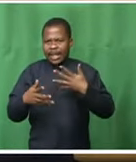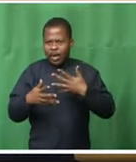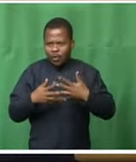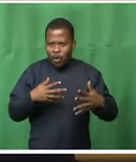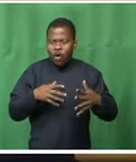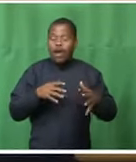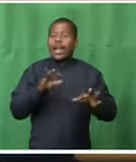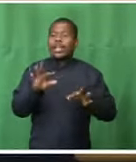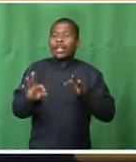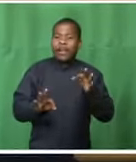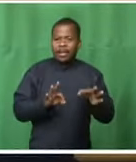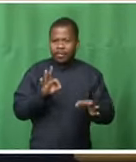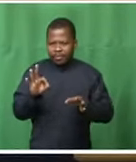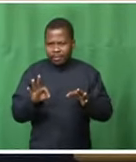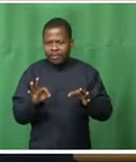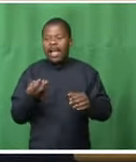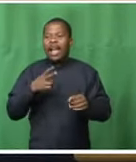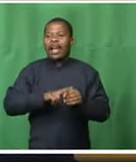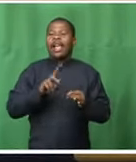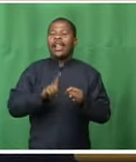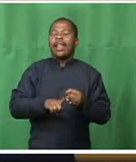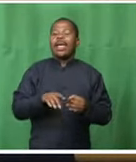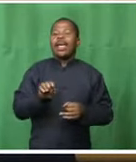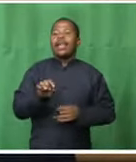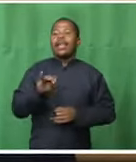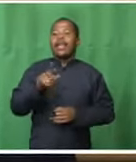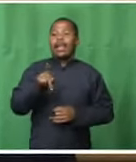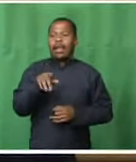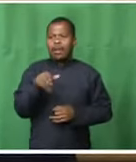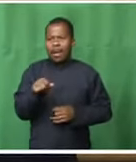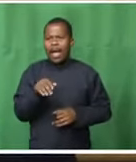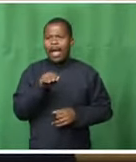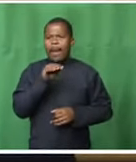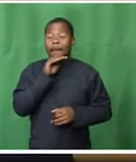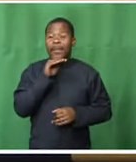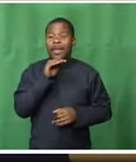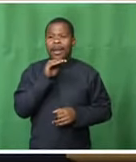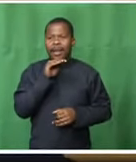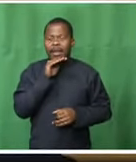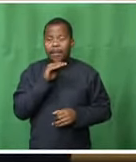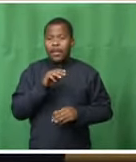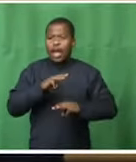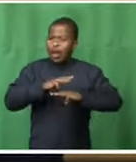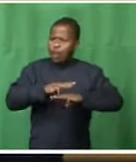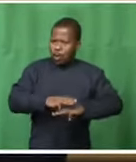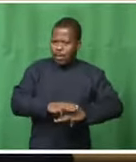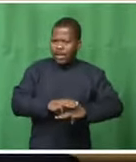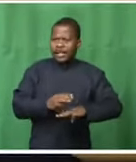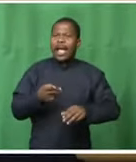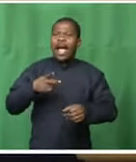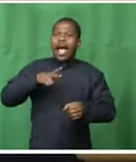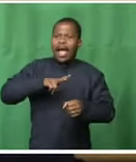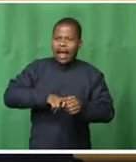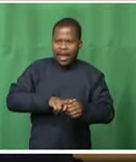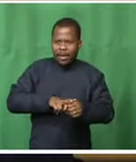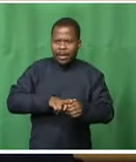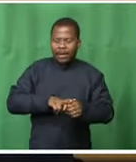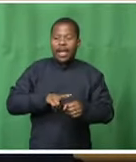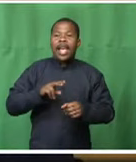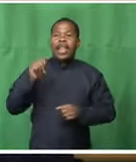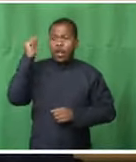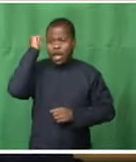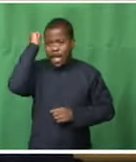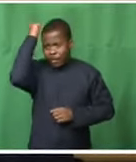laba baka investment promotion authority akusiko nje ukuthi siyadikhulumela kepha umholi